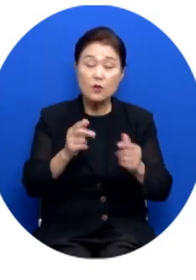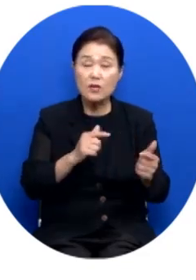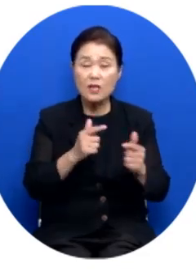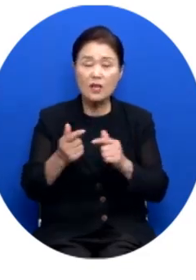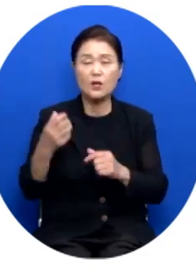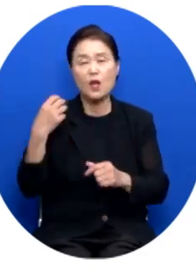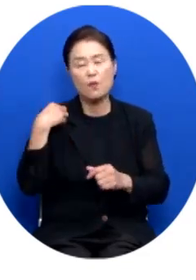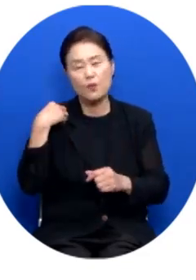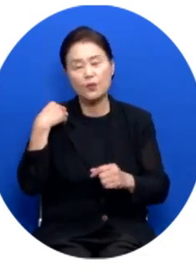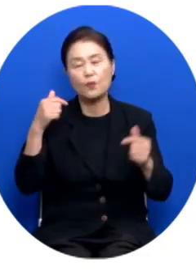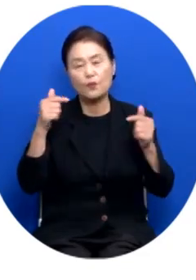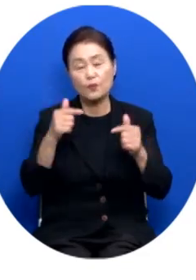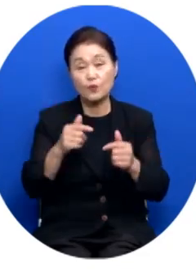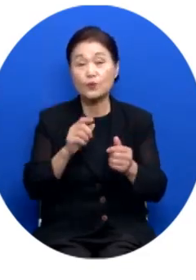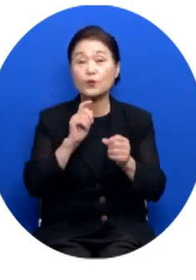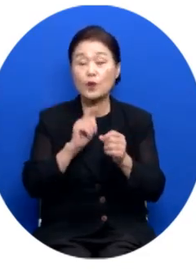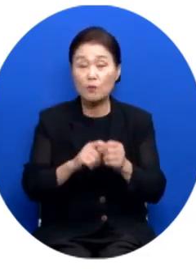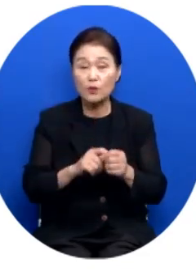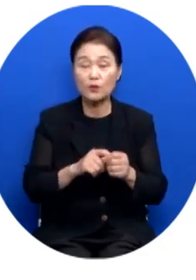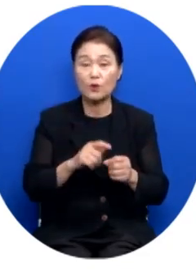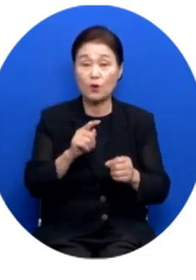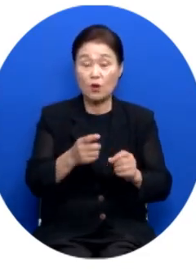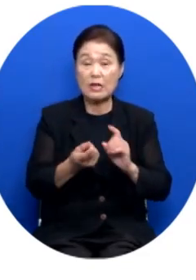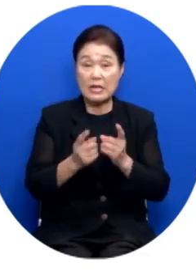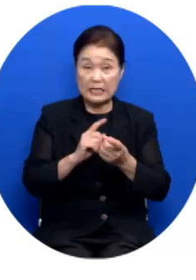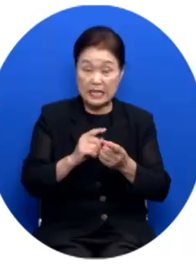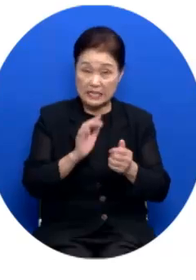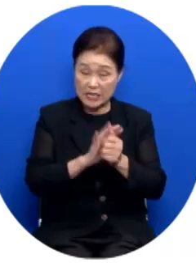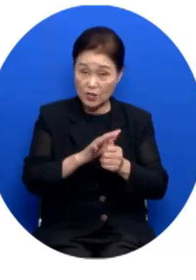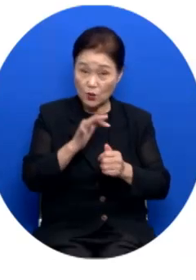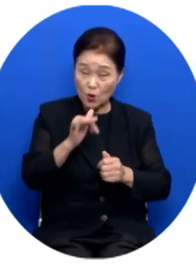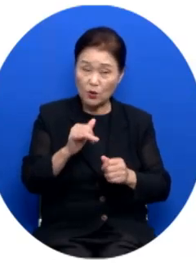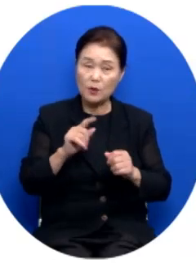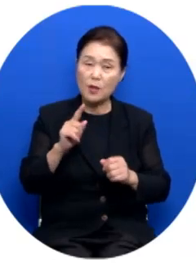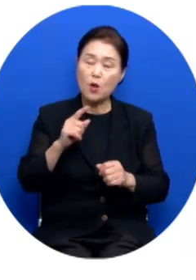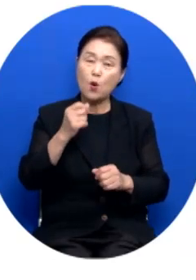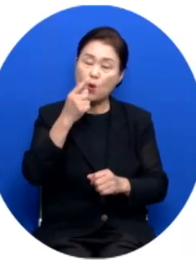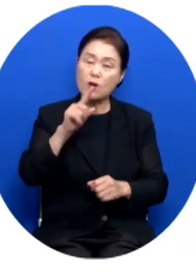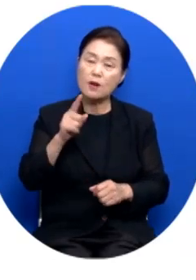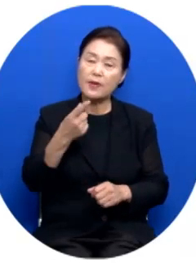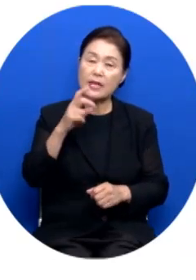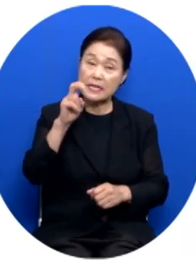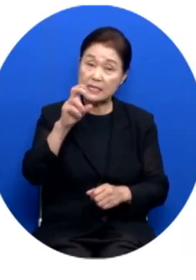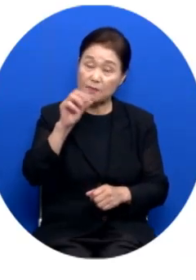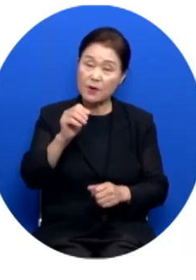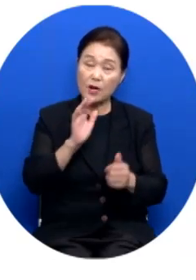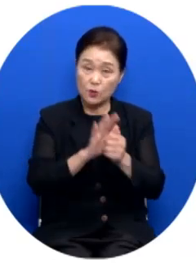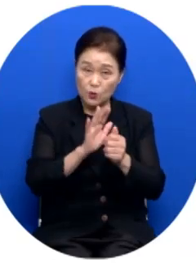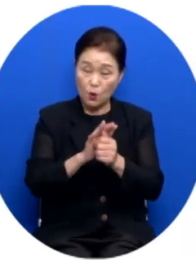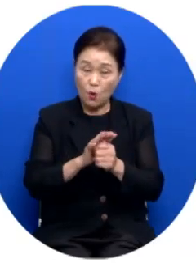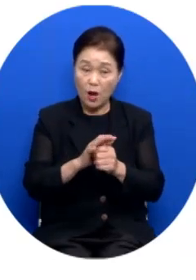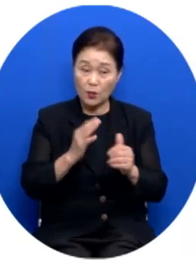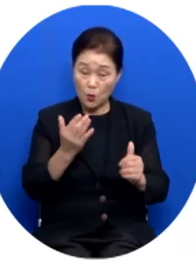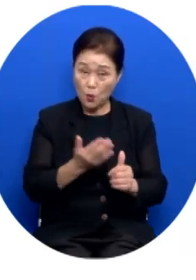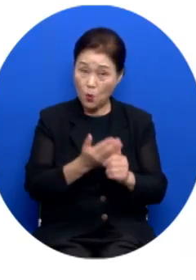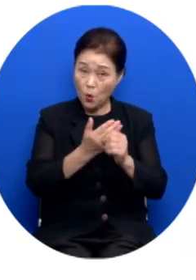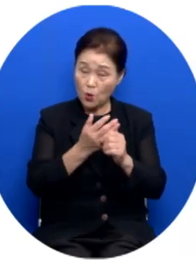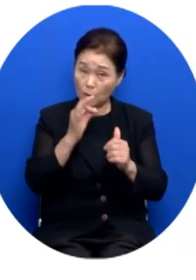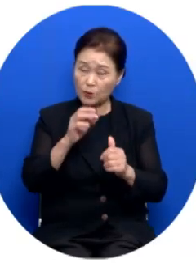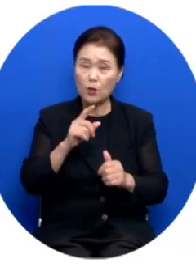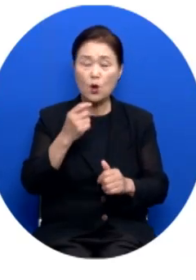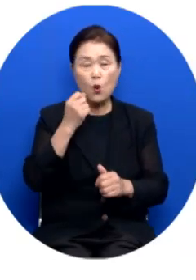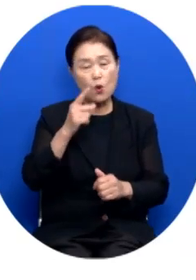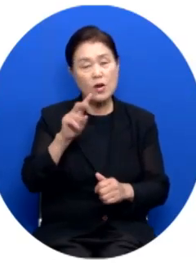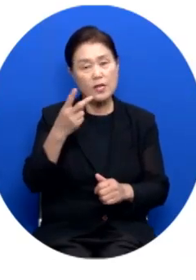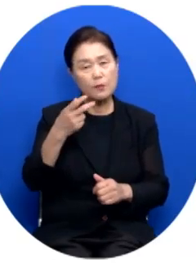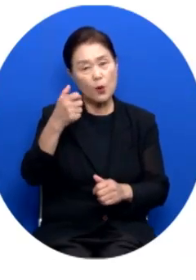위해 육아휴직 사용 시 대체인력 지원금을 월 120만 원까지 지원하는 한편 육아휴직 급여도 월